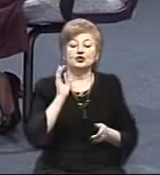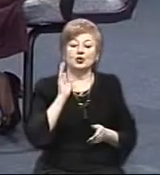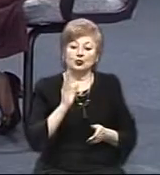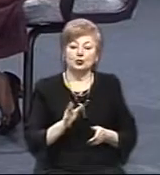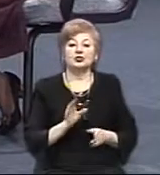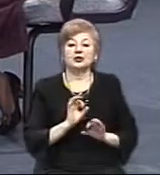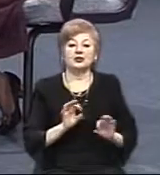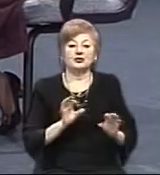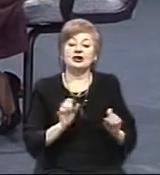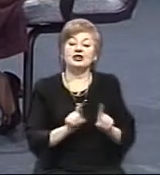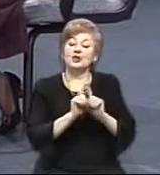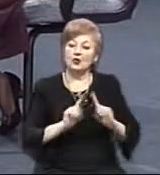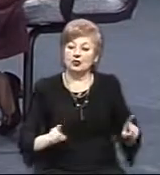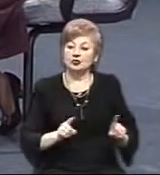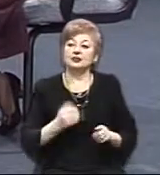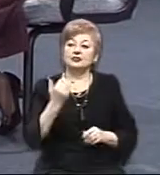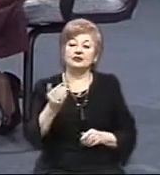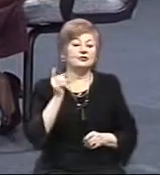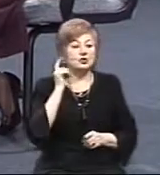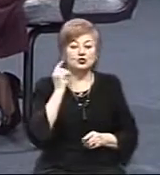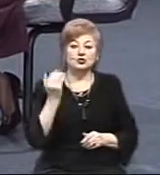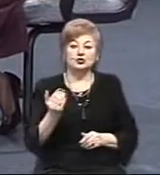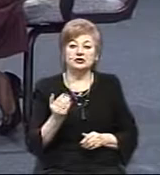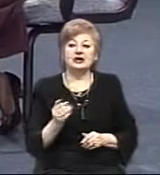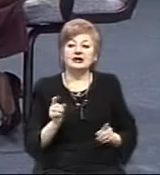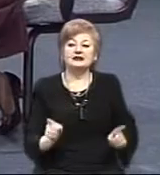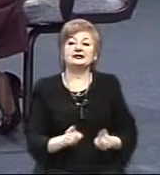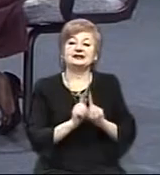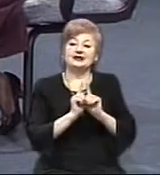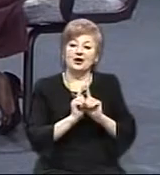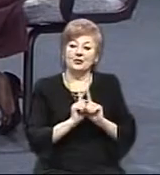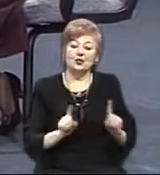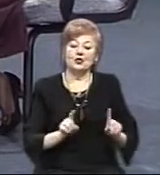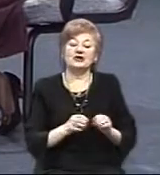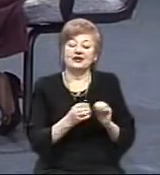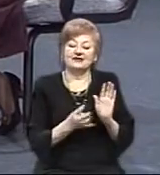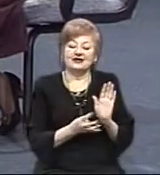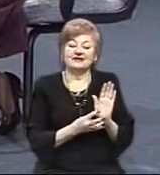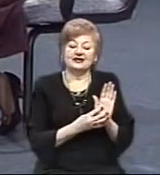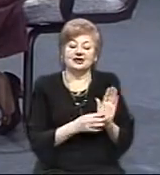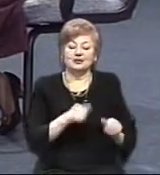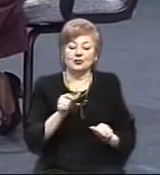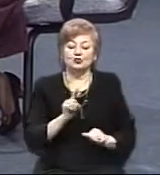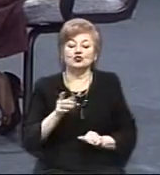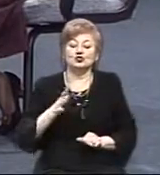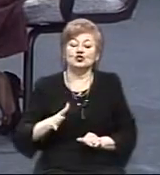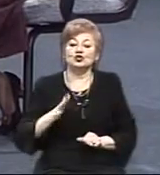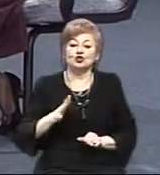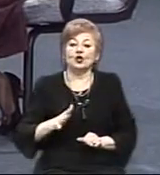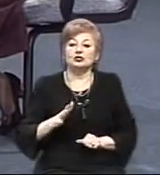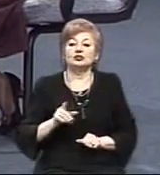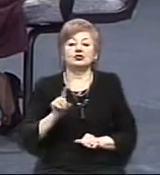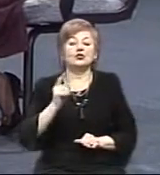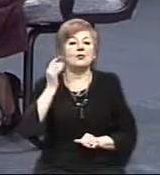розкривати, трошки незвичний. Хочу Іру почути. Отже, не бувала до 19-го радість, якої чекаєш чи про яку мрієш